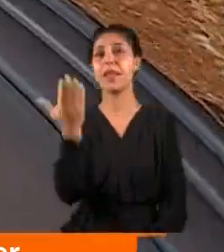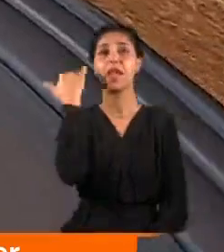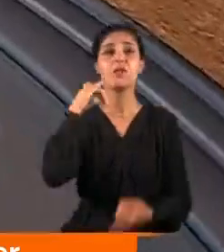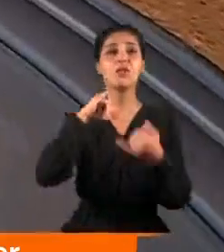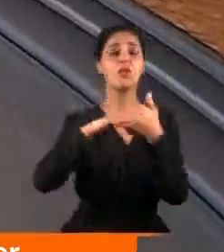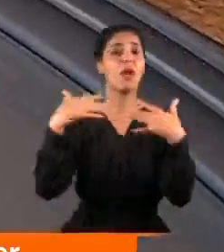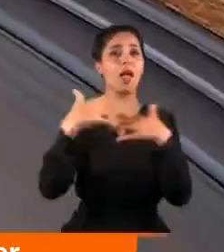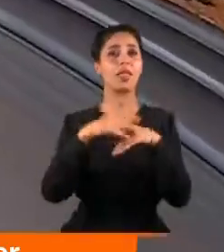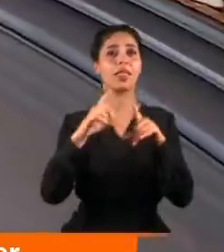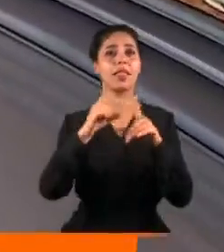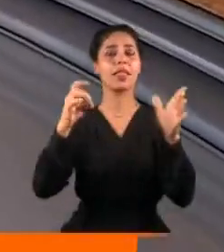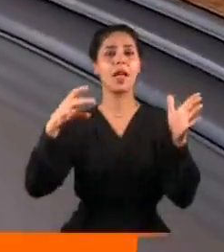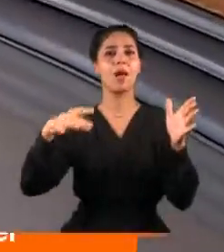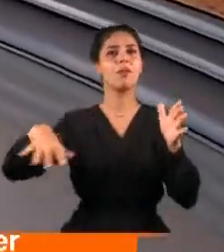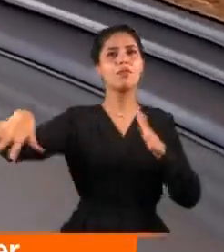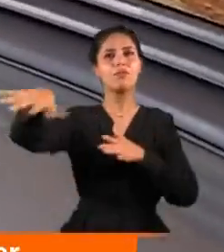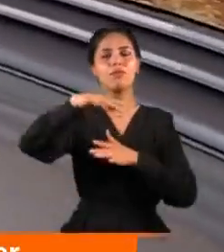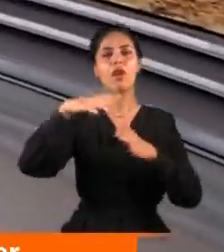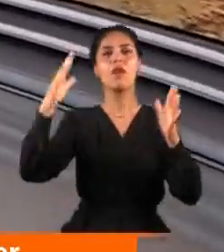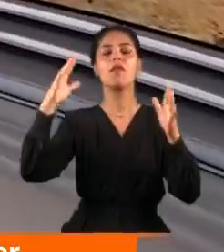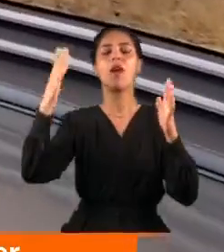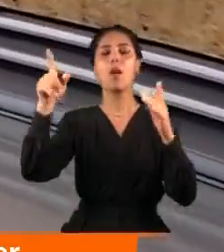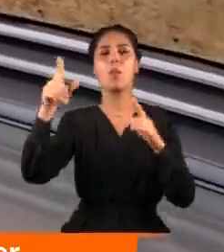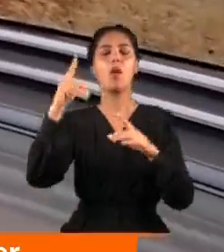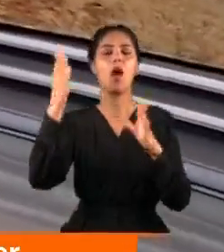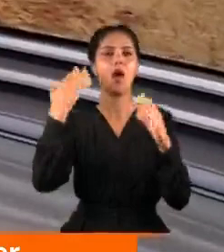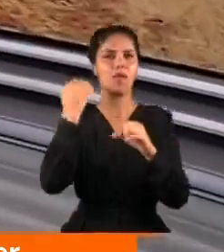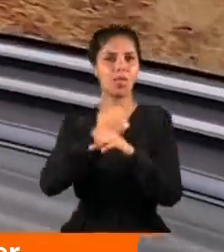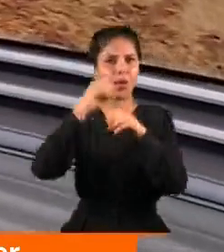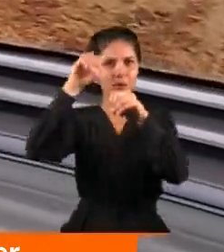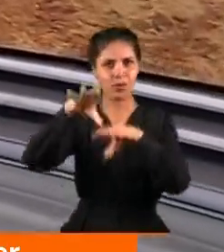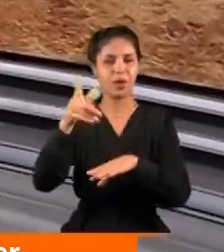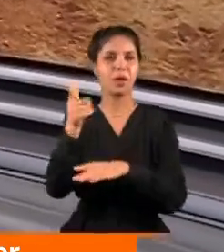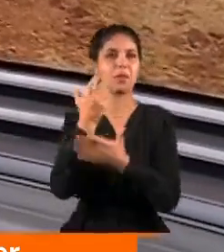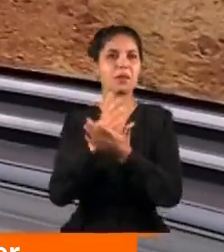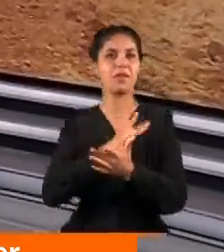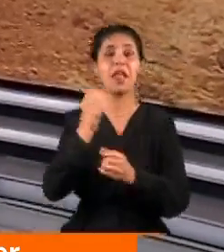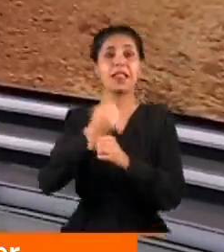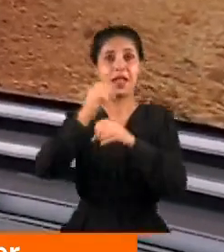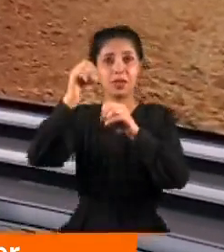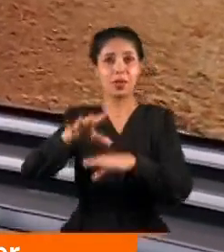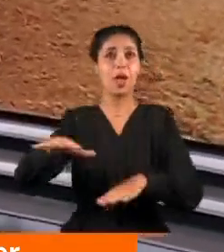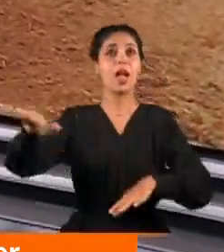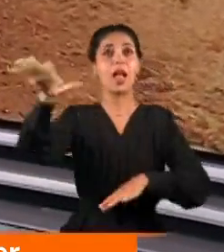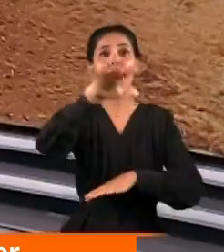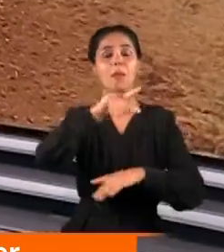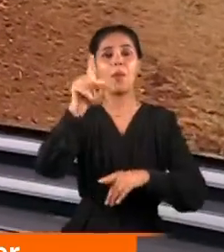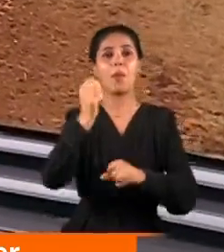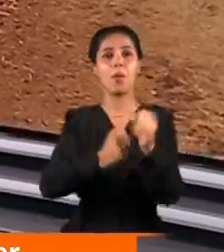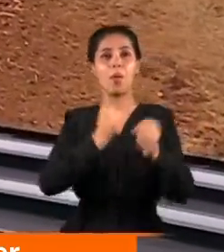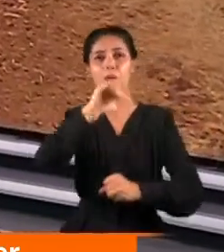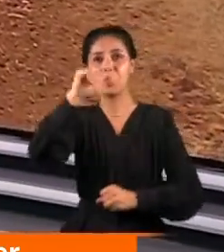Geçen cumartesi akşamı Diyarbakır çevresine gök taşı düşmüş. O anlar kameralara da yansımıştı. Taşın düşmesiyle bölge halkı hemen o alana koştu